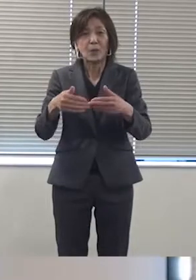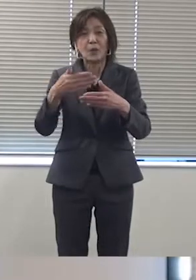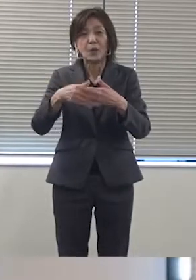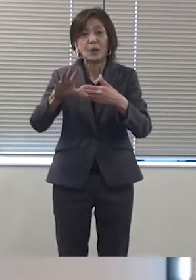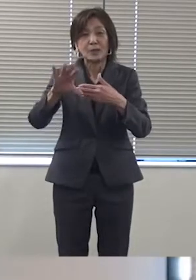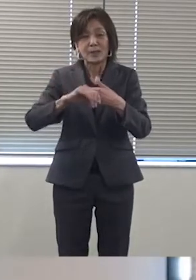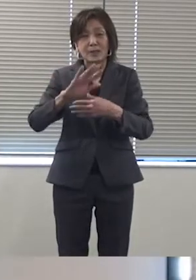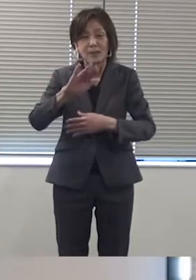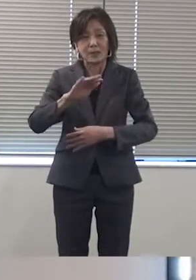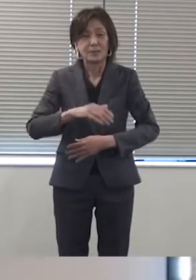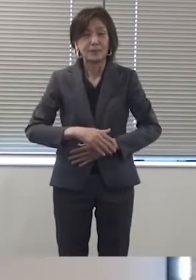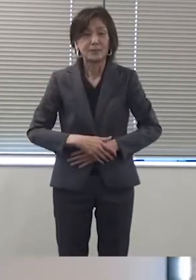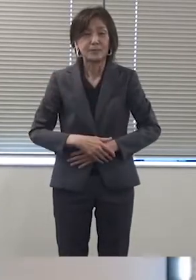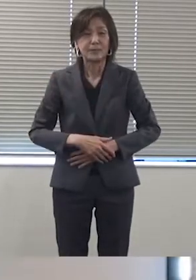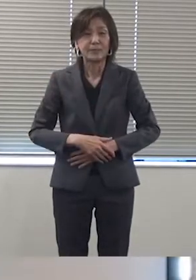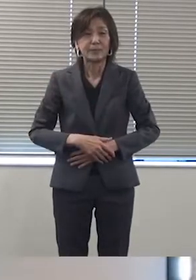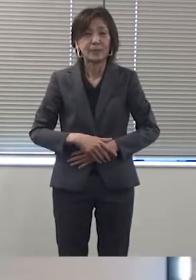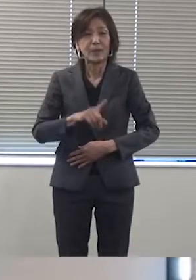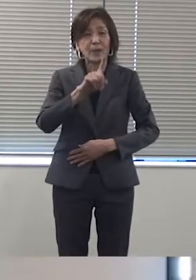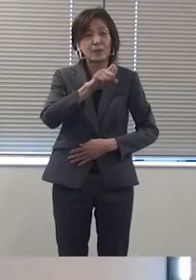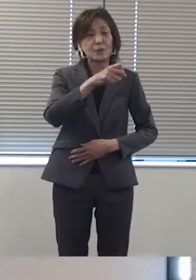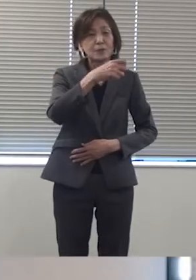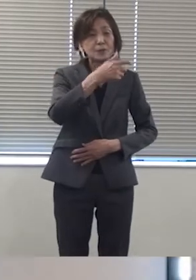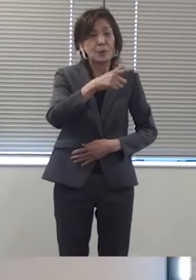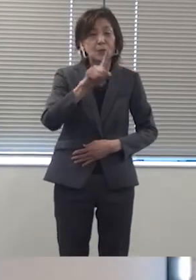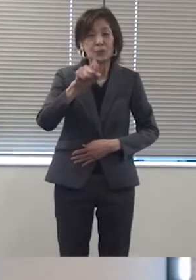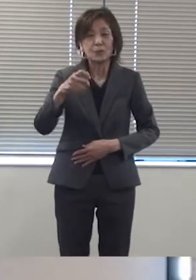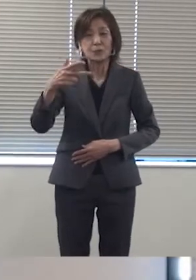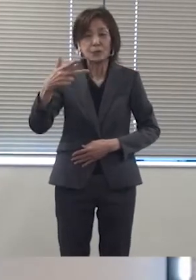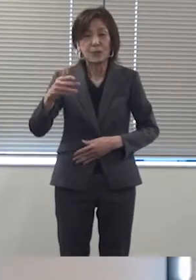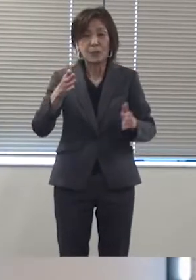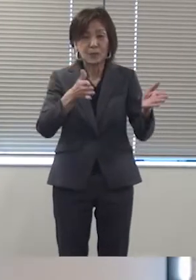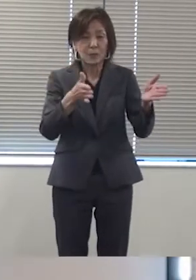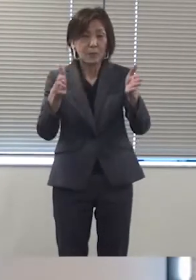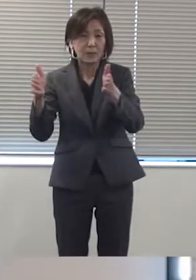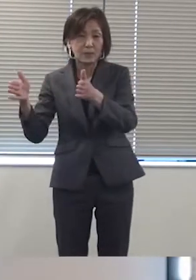16ページ、17ページを少し飛ばしまして、